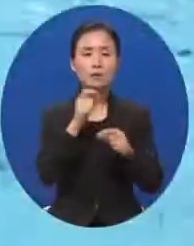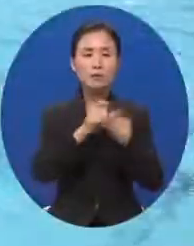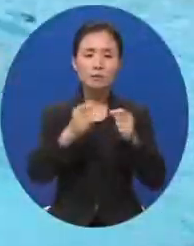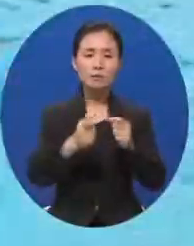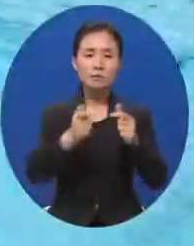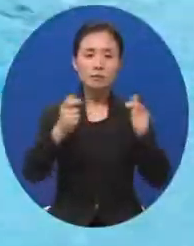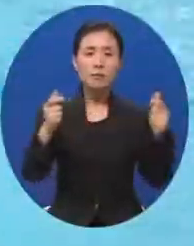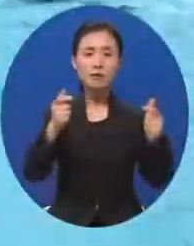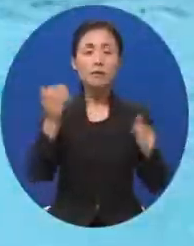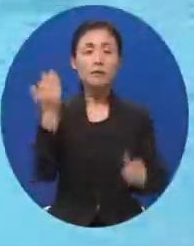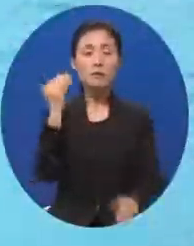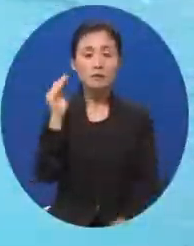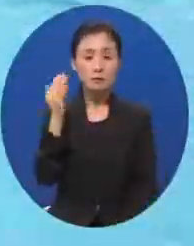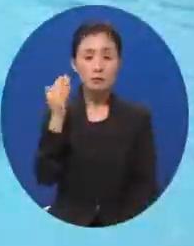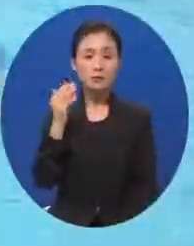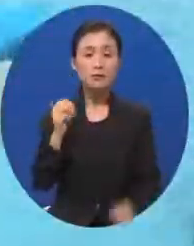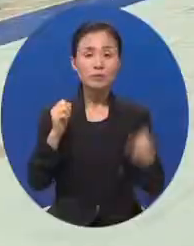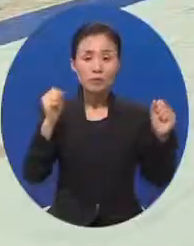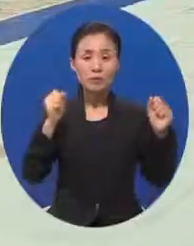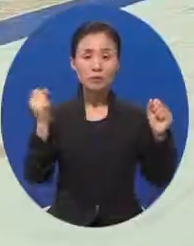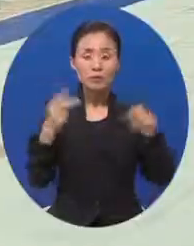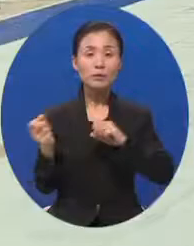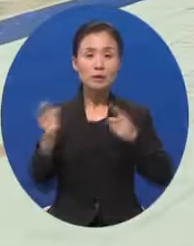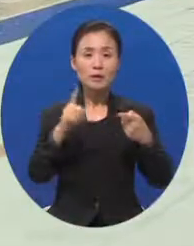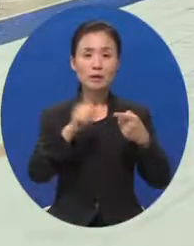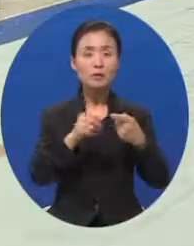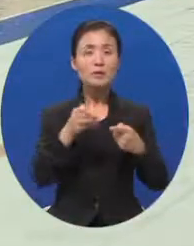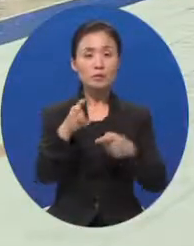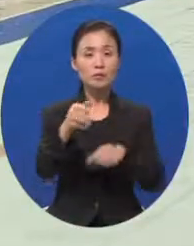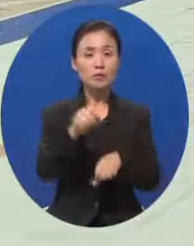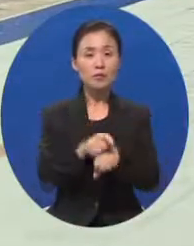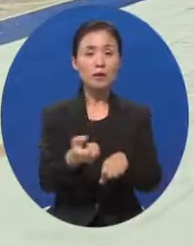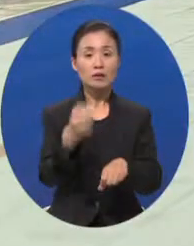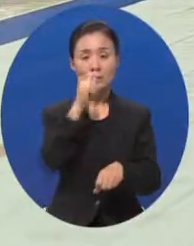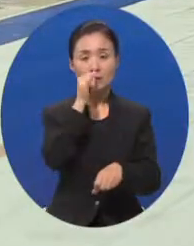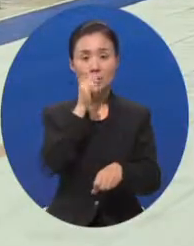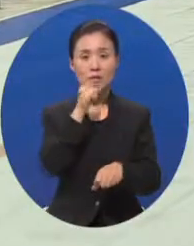요즘, 운동과 재활에 대한 전문성을